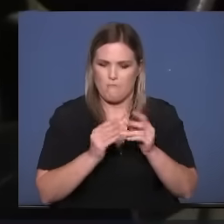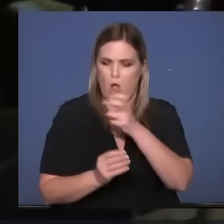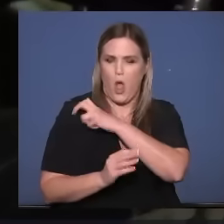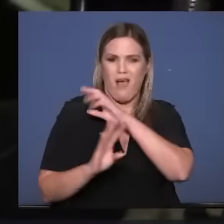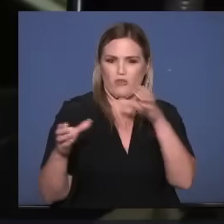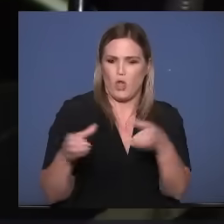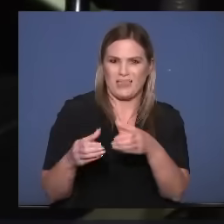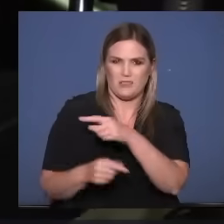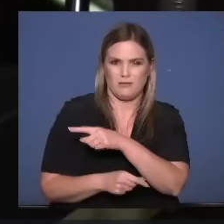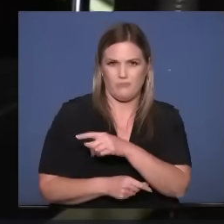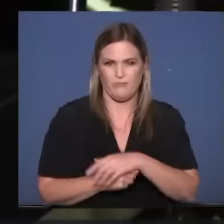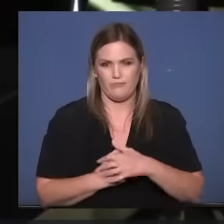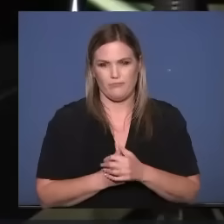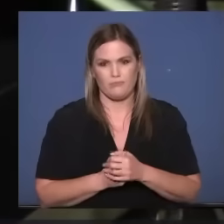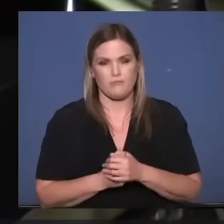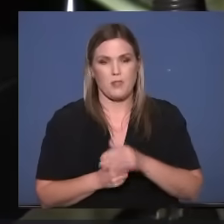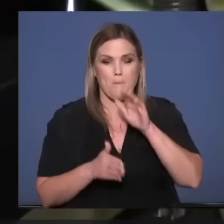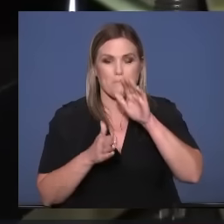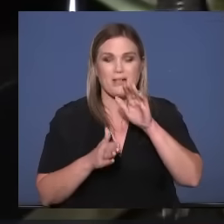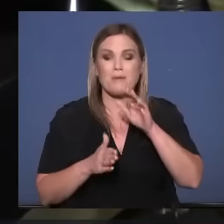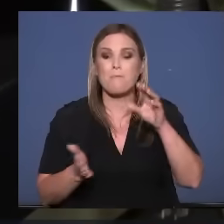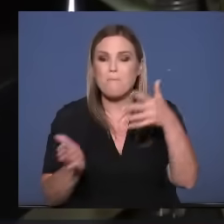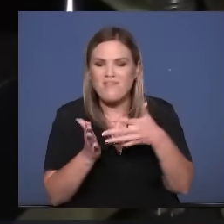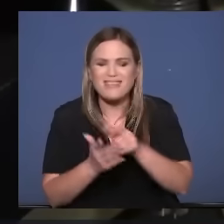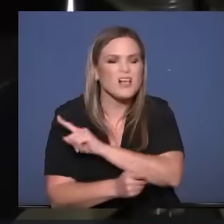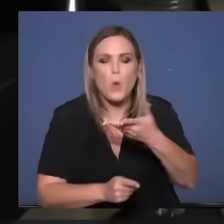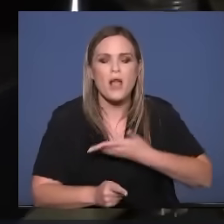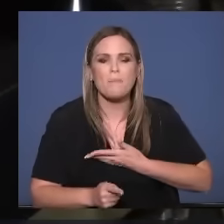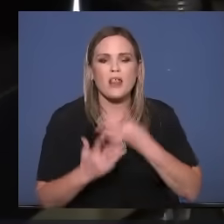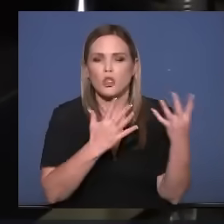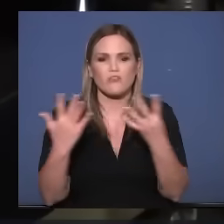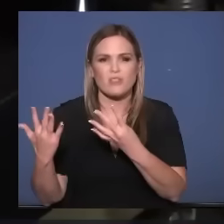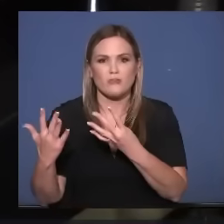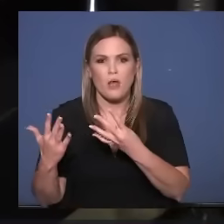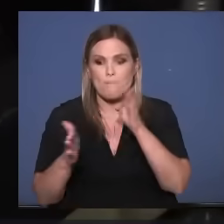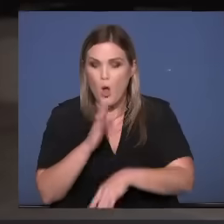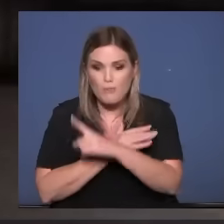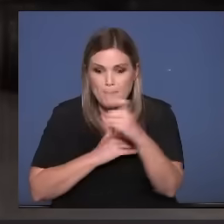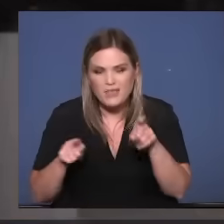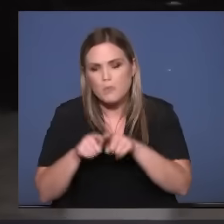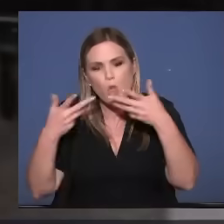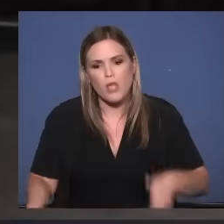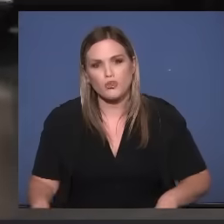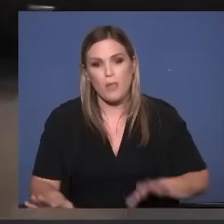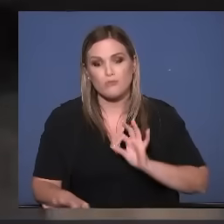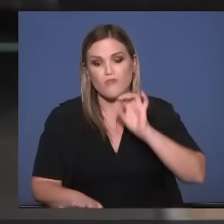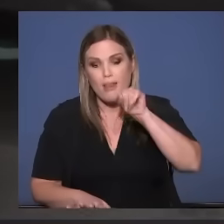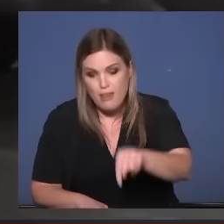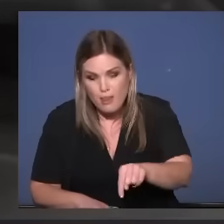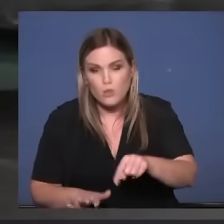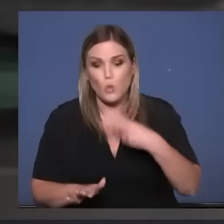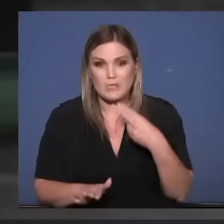99 כאילו פחות מ100 מבחינתי זה נכשלנו ובשביל להגיע לתוצאה הזאתי כל אחד